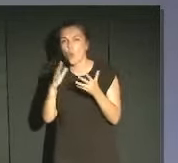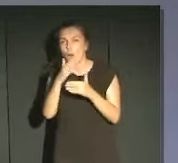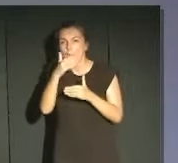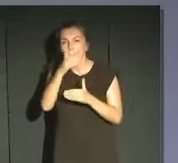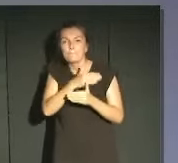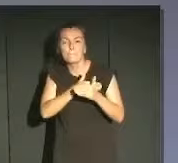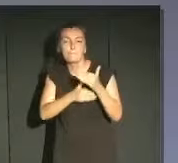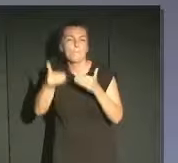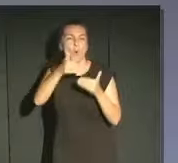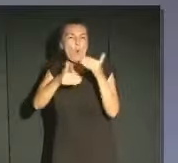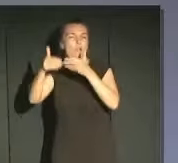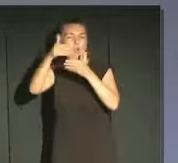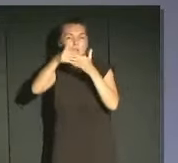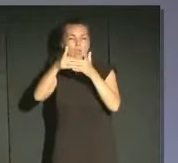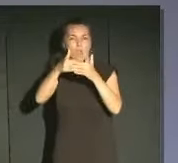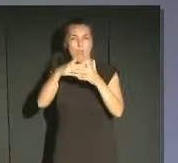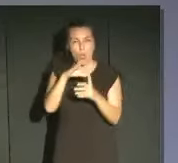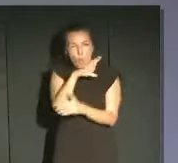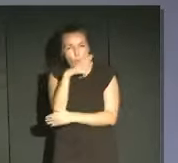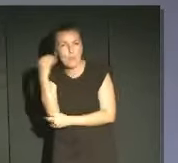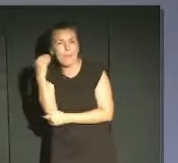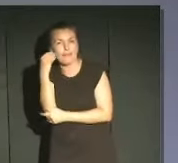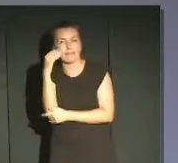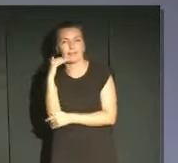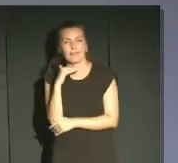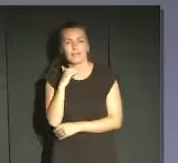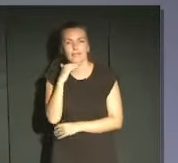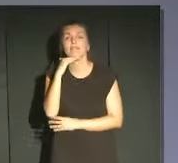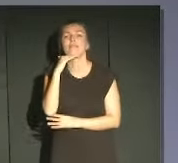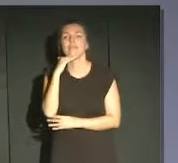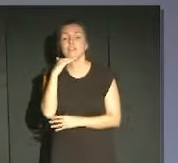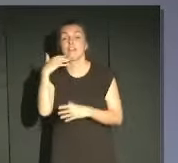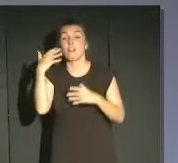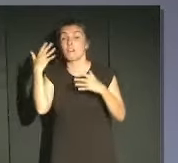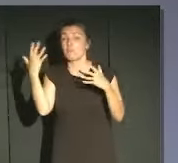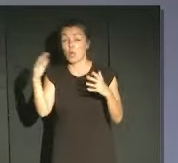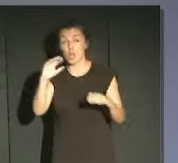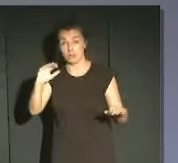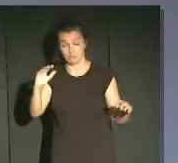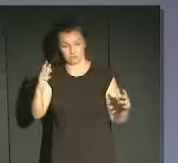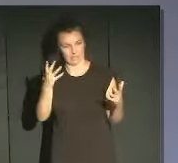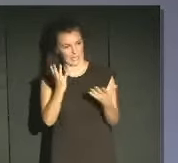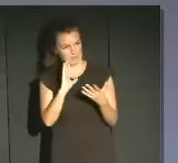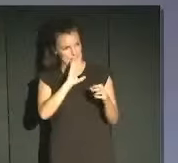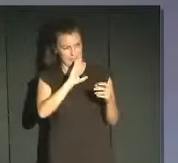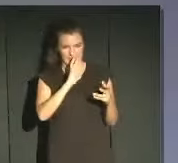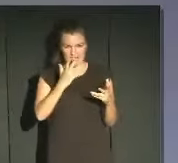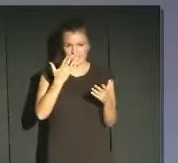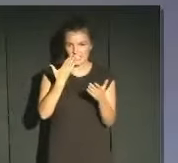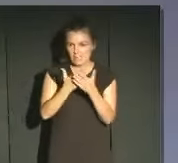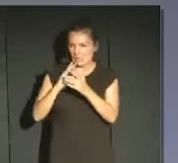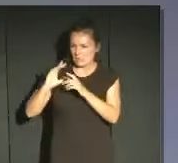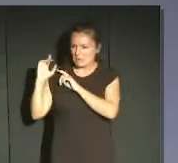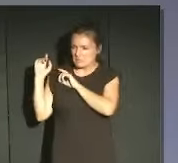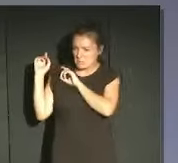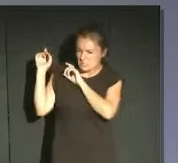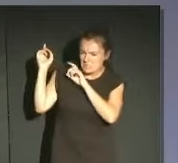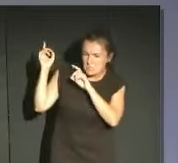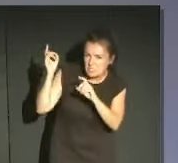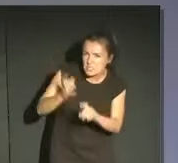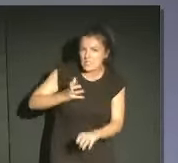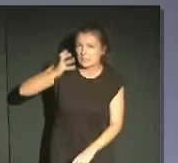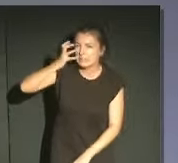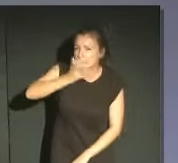voix de la dignité la voix de l'humanité et la voix de la reconnaissance du T qui a été perpétré pendant des